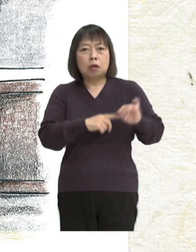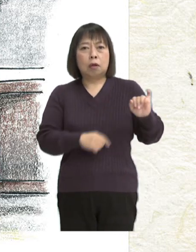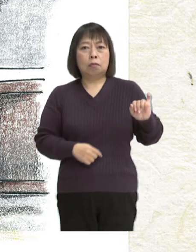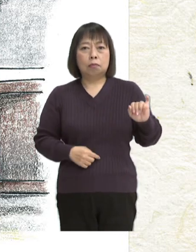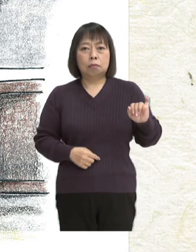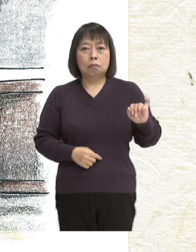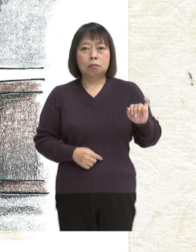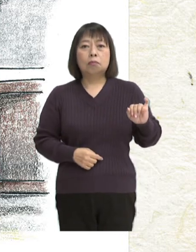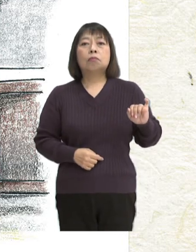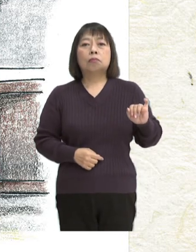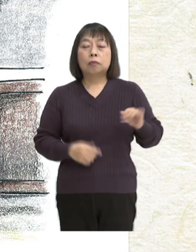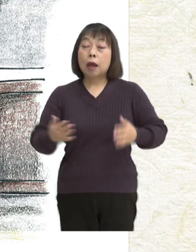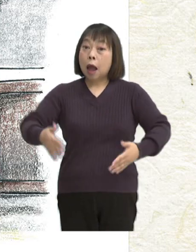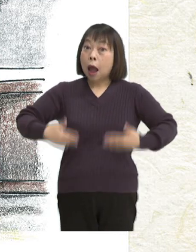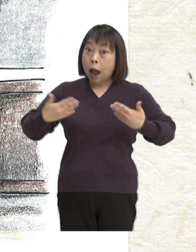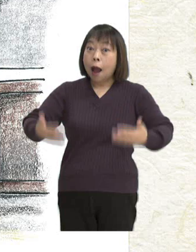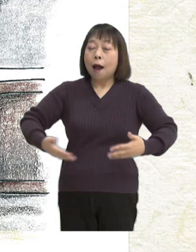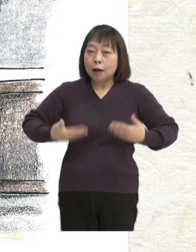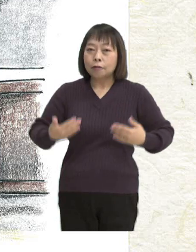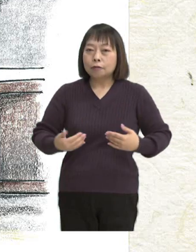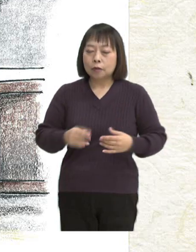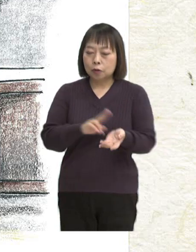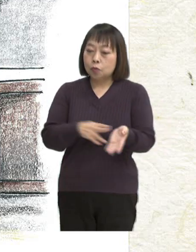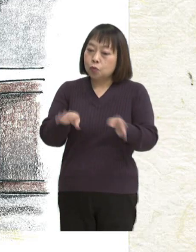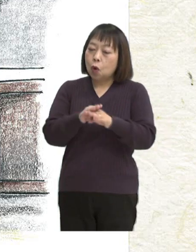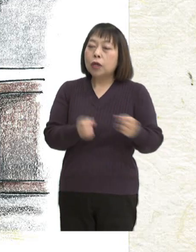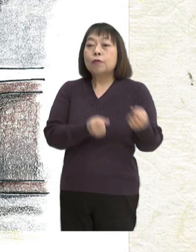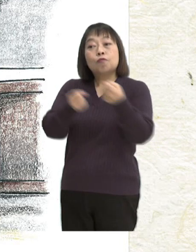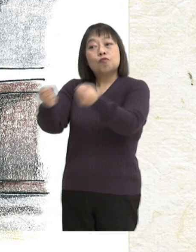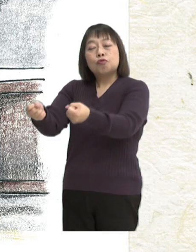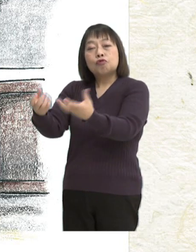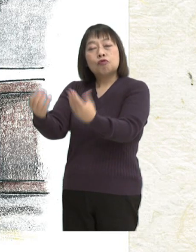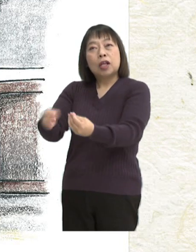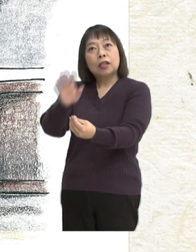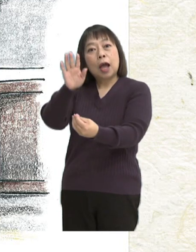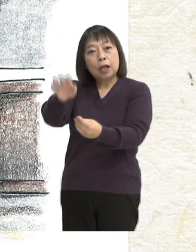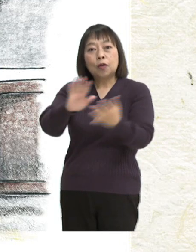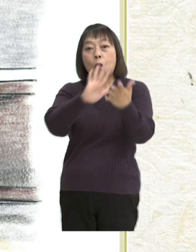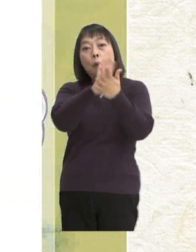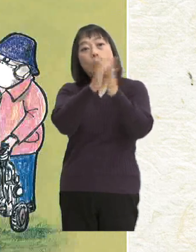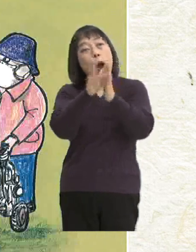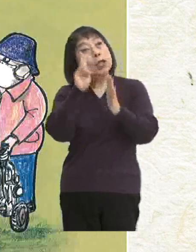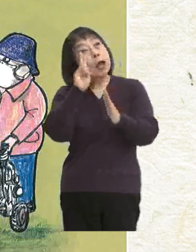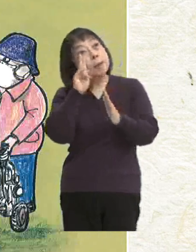春、病院だけでなくお花見ドライブに誘いました。